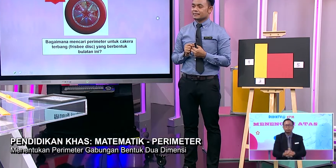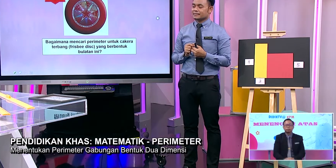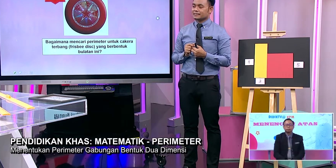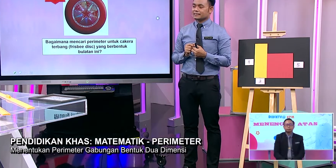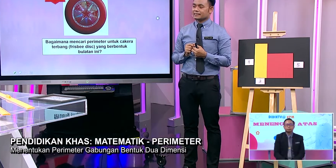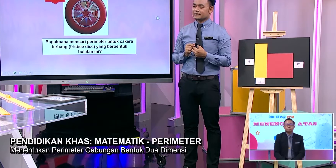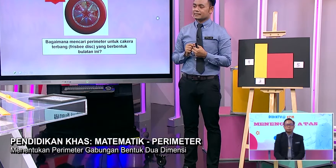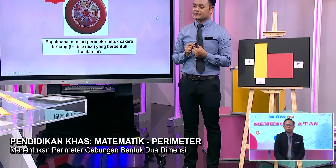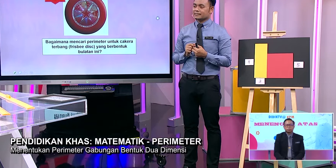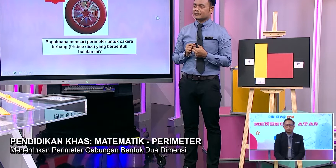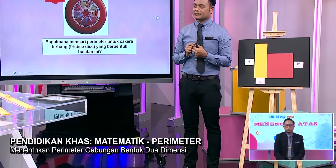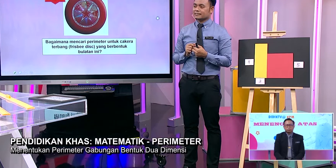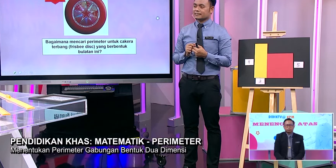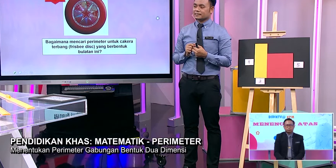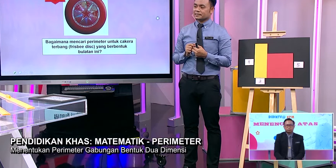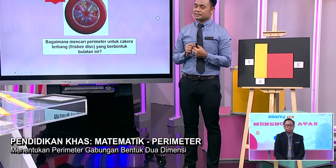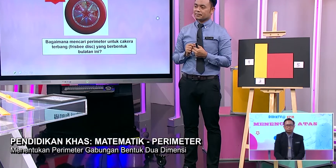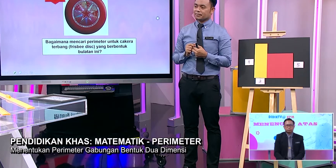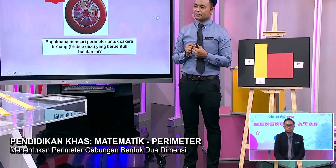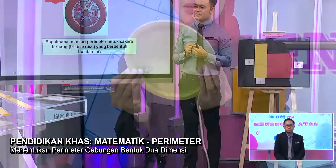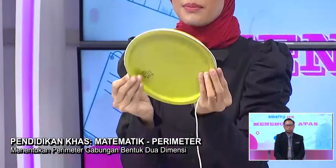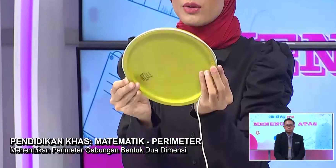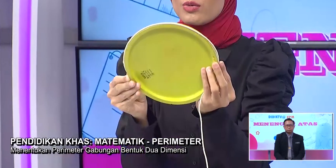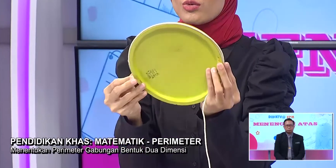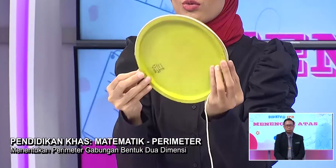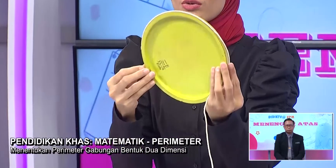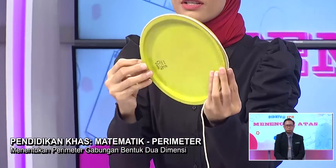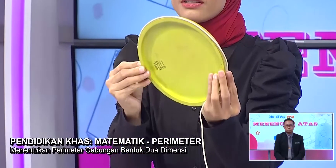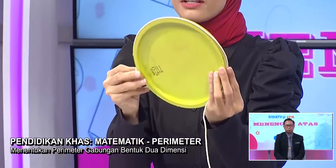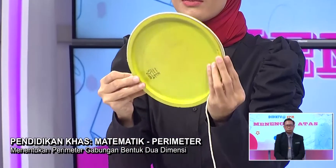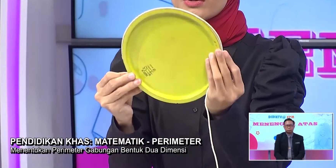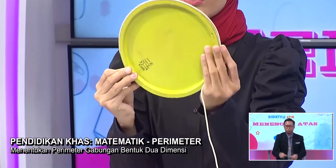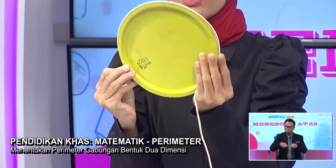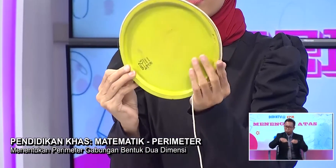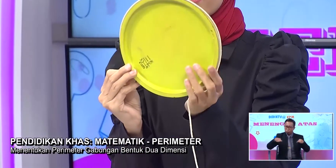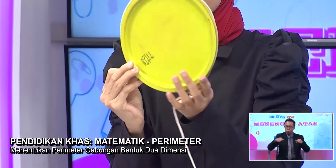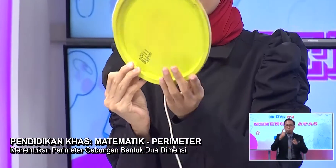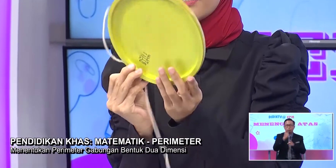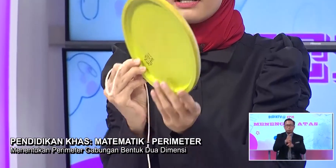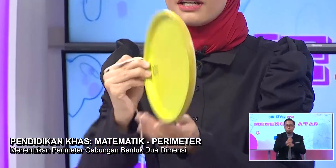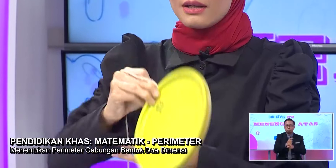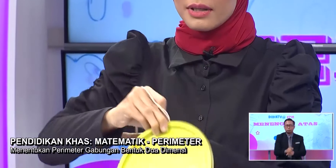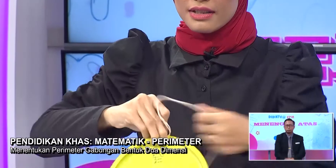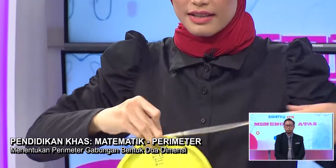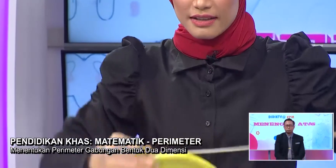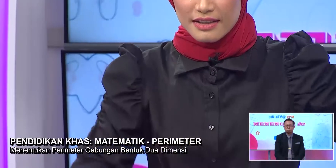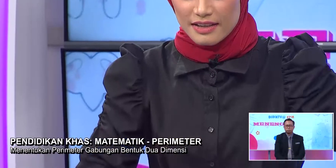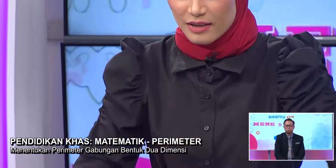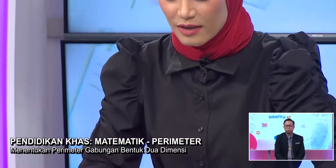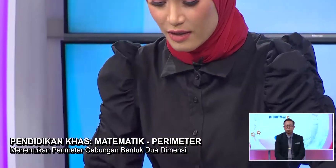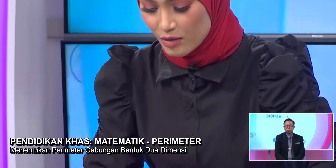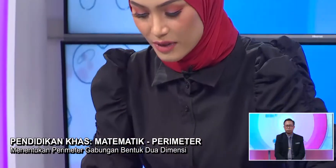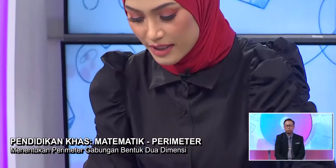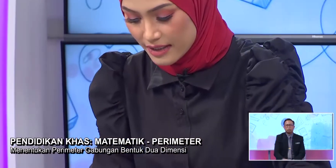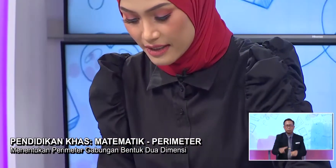ikan dikelilingi di Spanyol mendapat ukuran yang betul dilirik alamatnya cerita